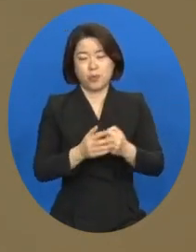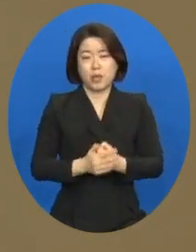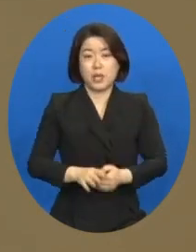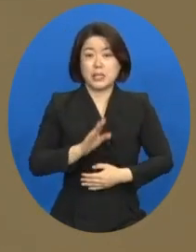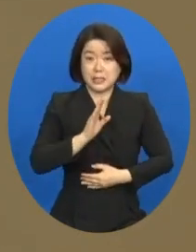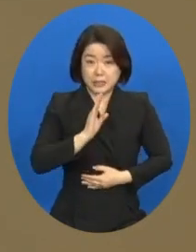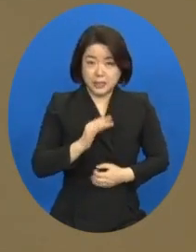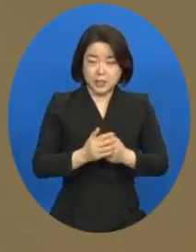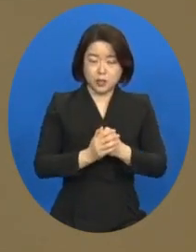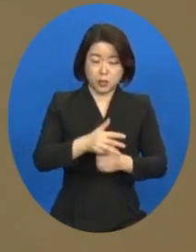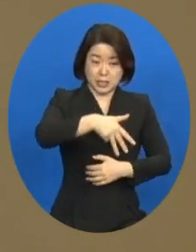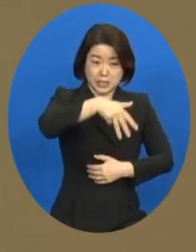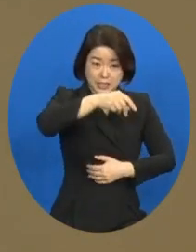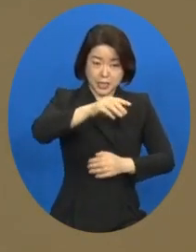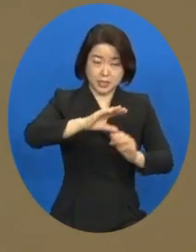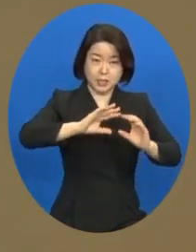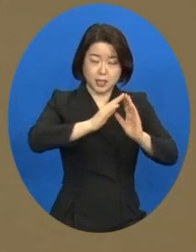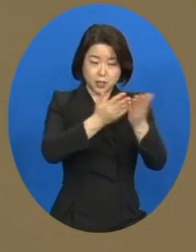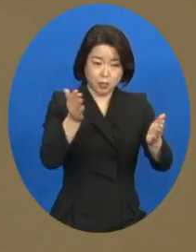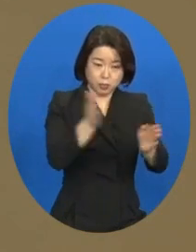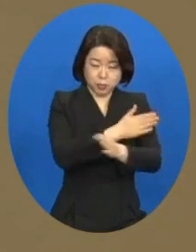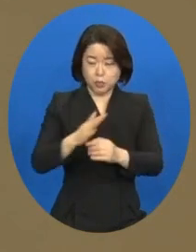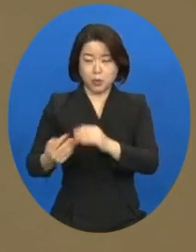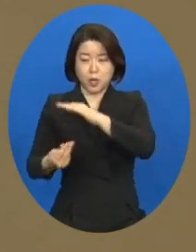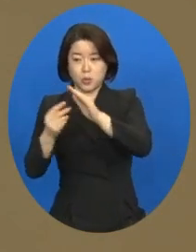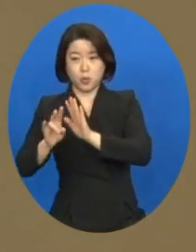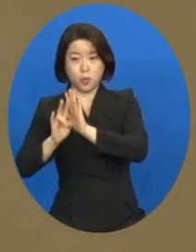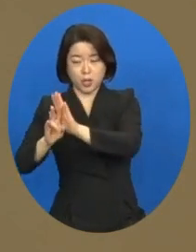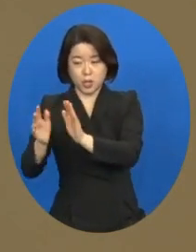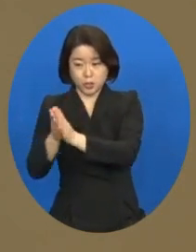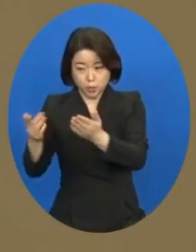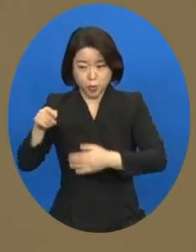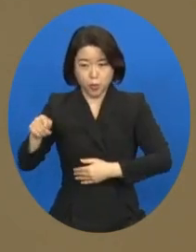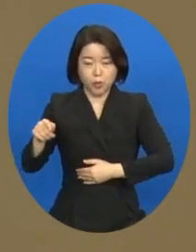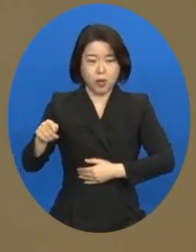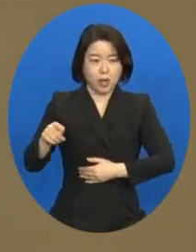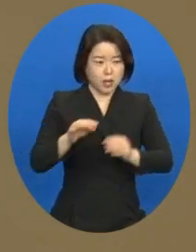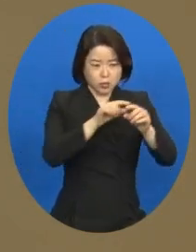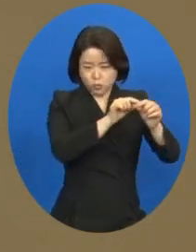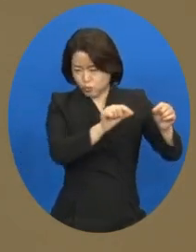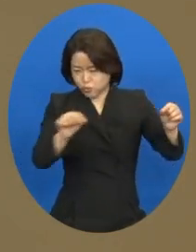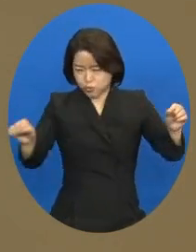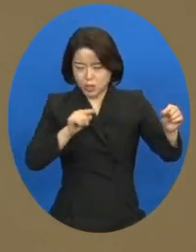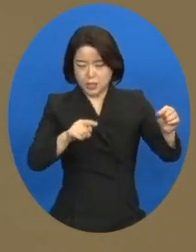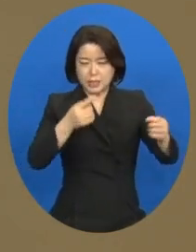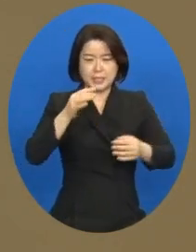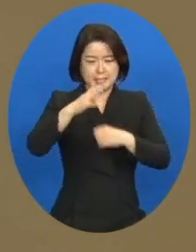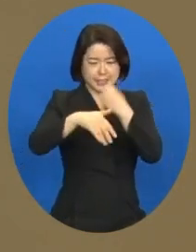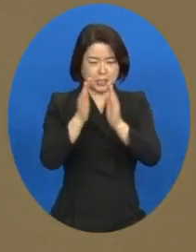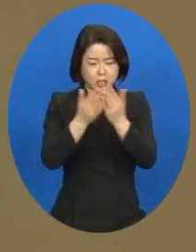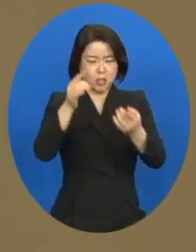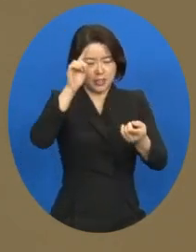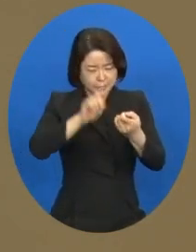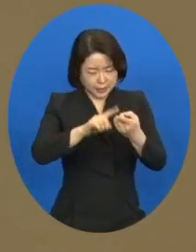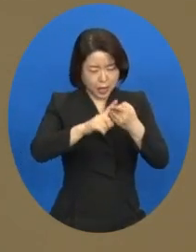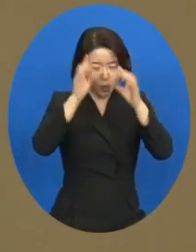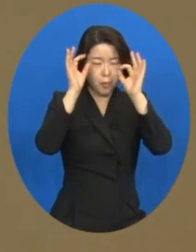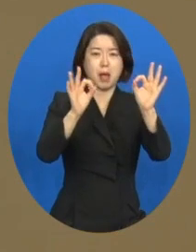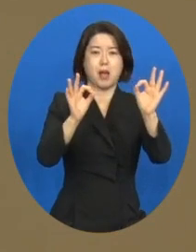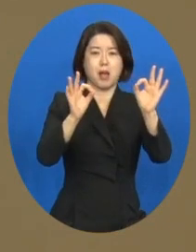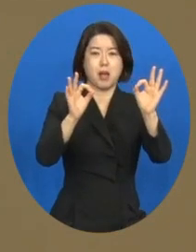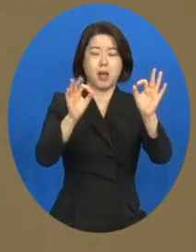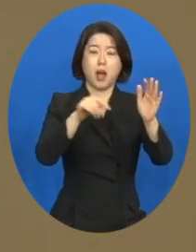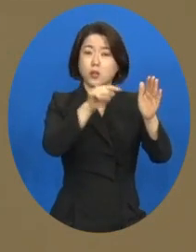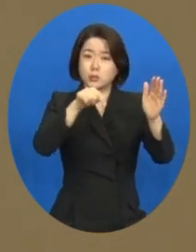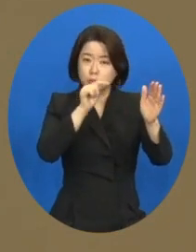실제로 창세기부터 요한계시록까지 성경을 있는 그대로 보세요. 거기에